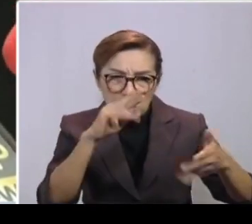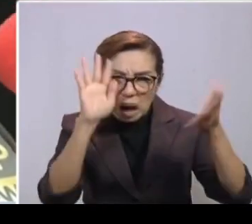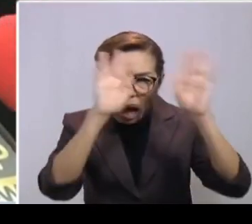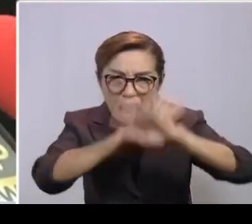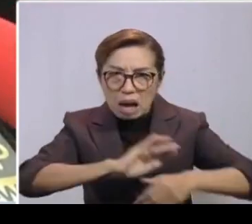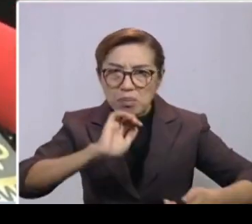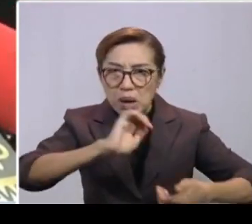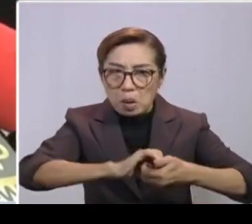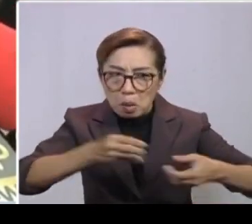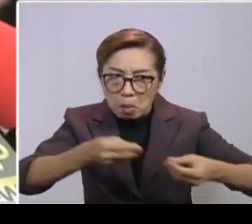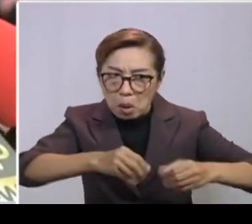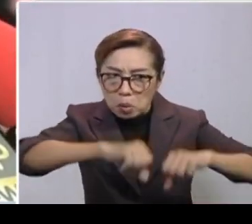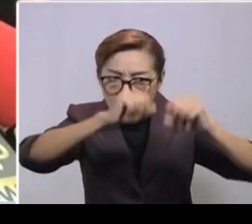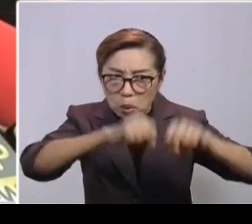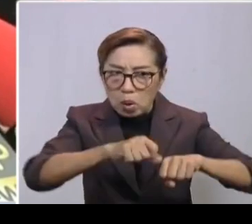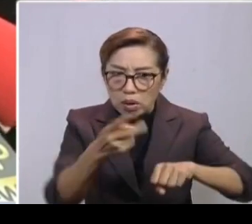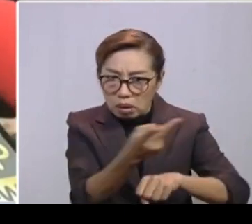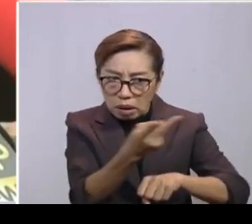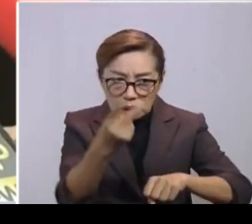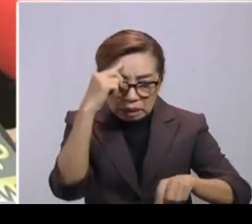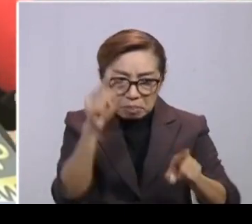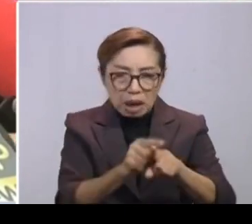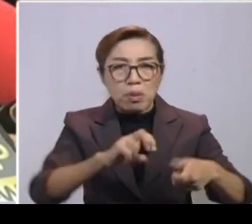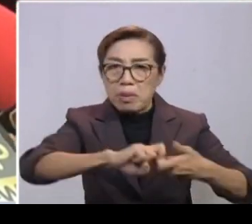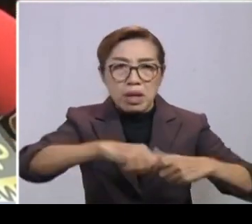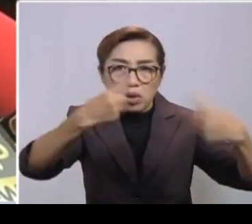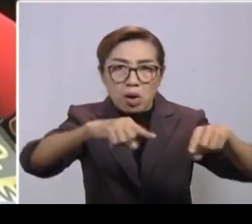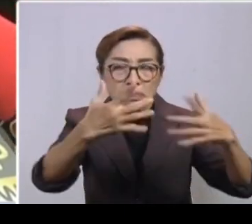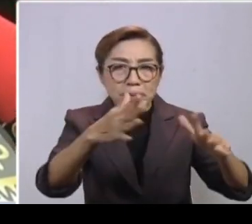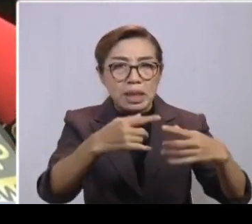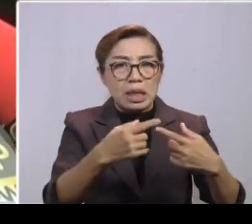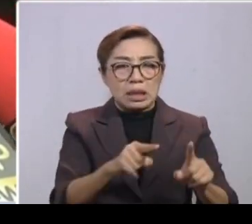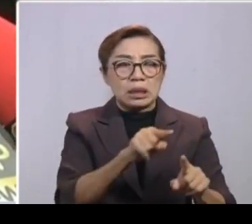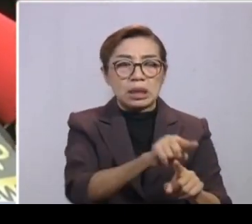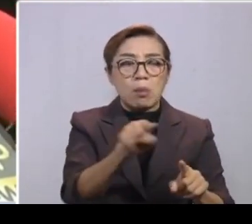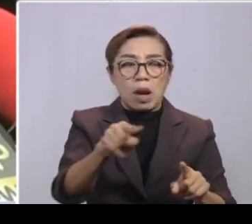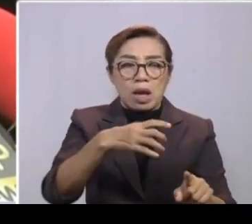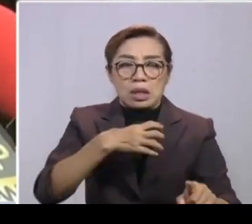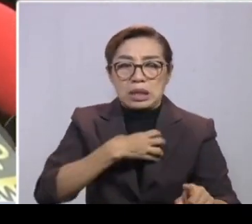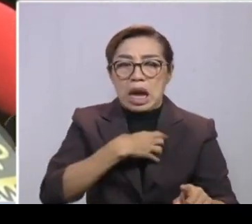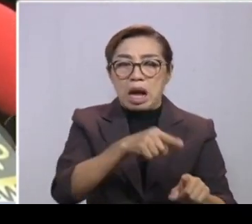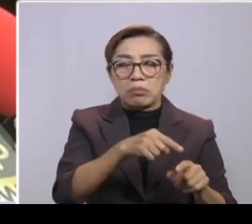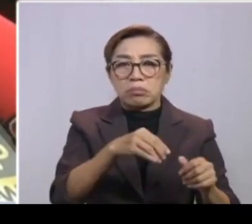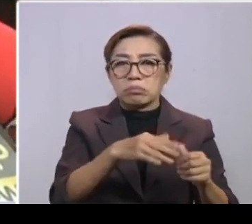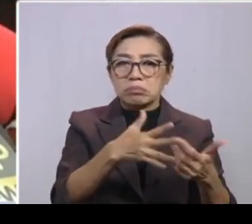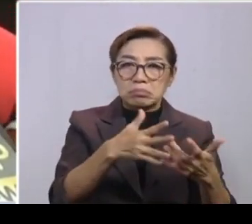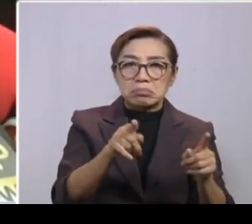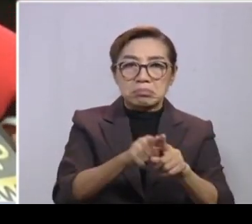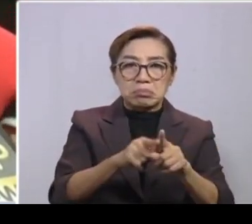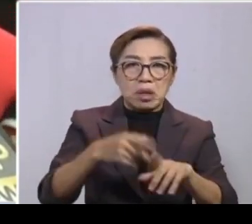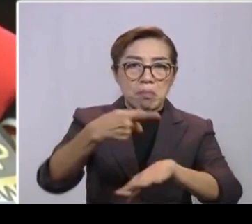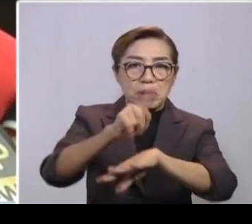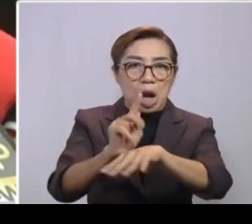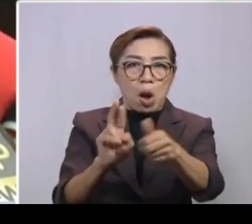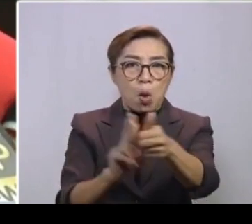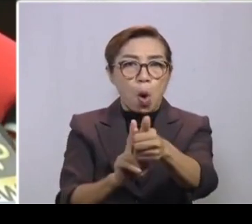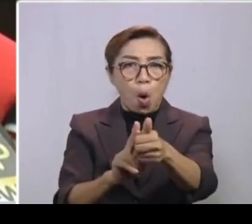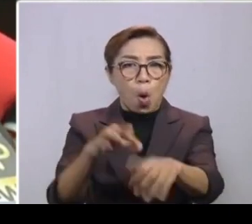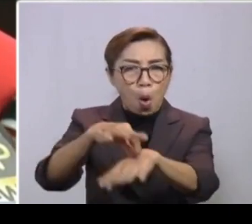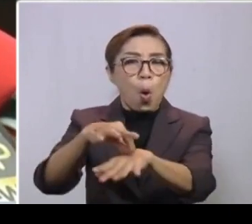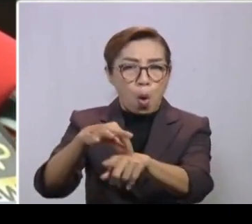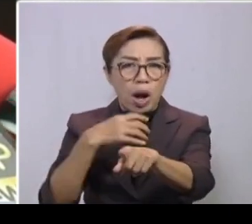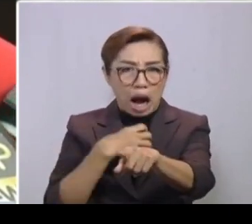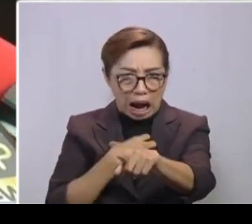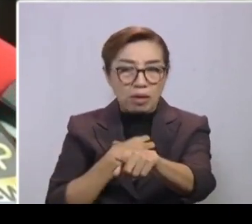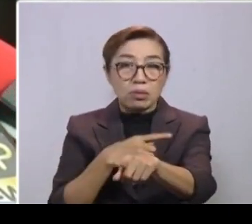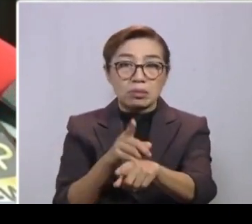ไตกลงรู้เห็นร่วมกันไม่ได้ขัดแย้งกันเพื่อหลบเลี่ยงหาทางออกไม่ต้องพ้นจากตำแหน่งรองประธานสภา